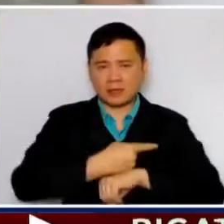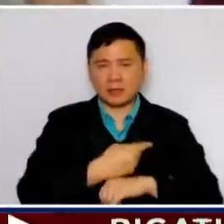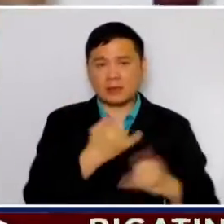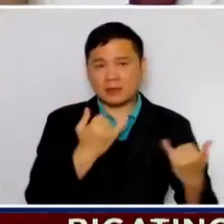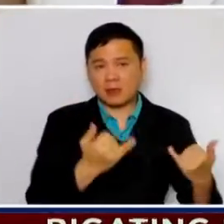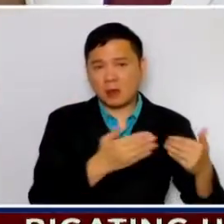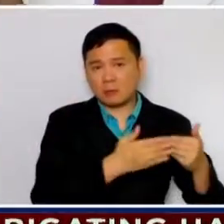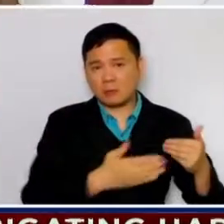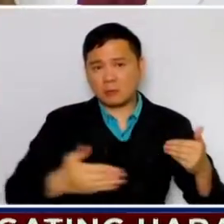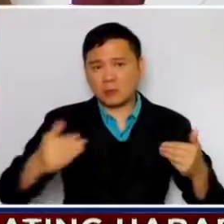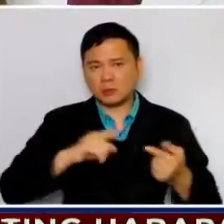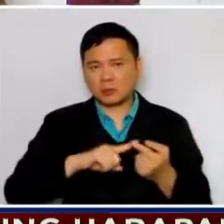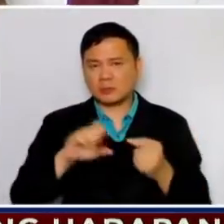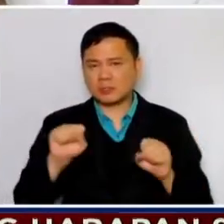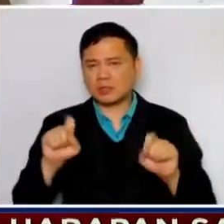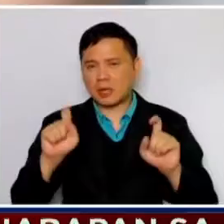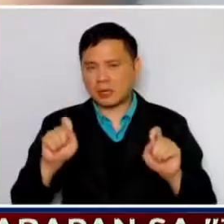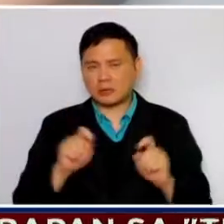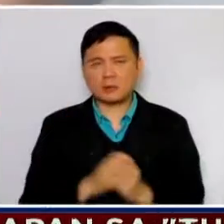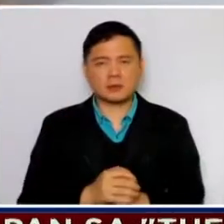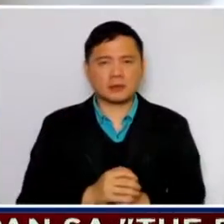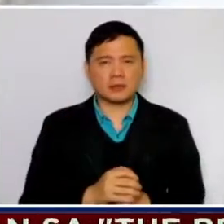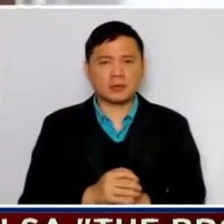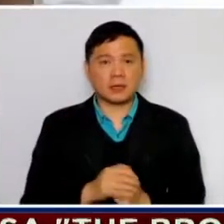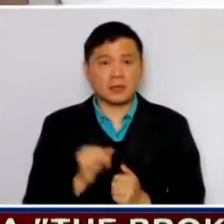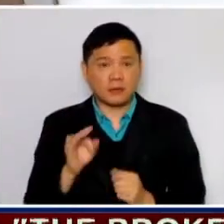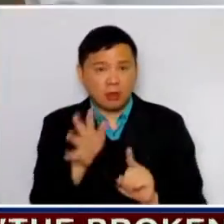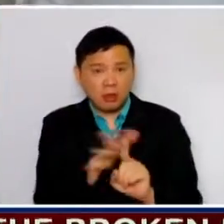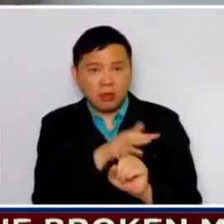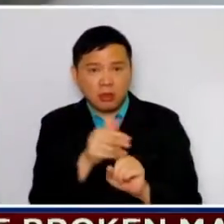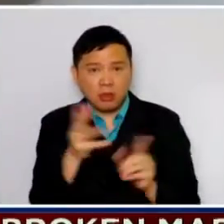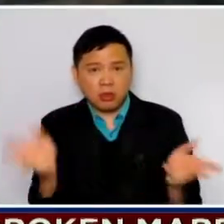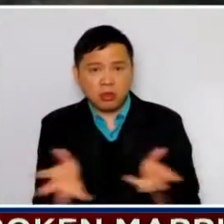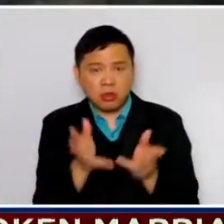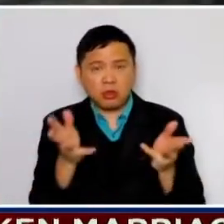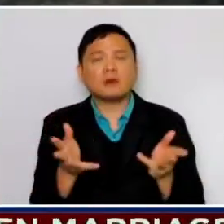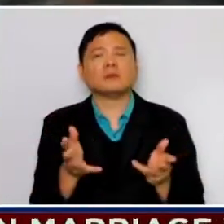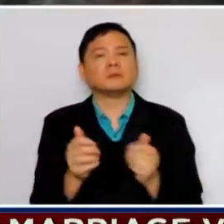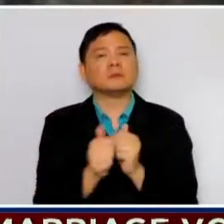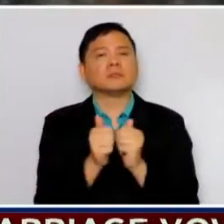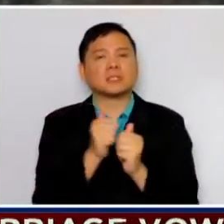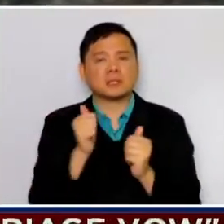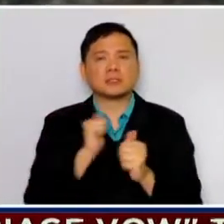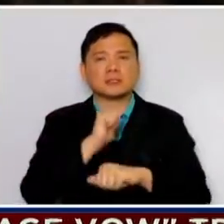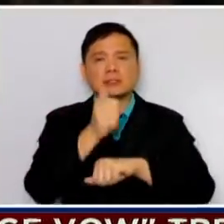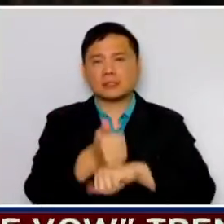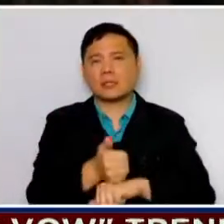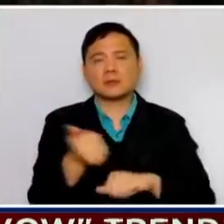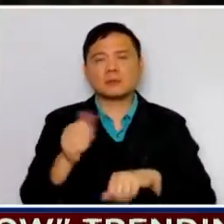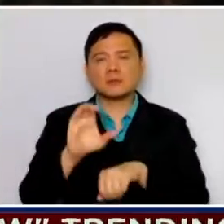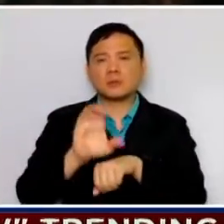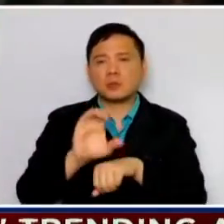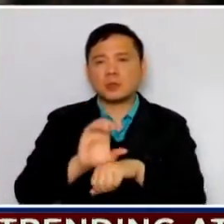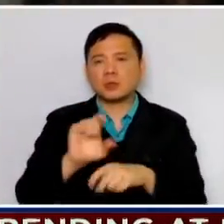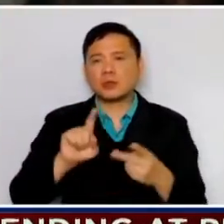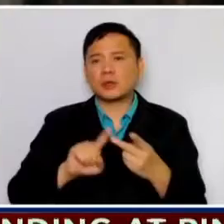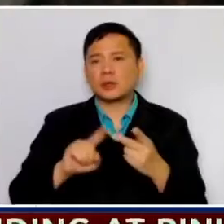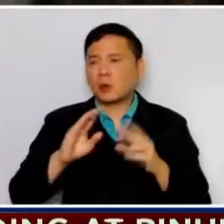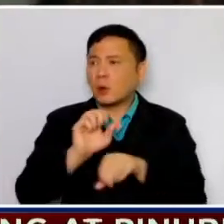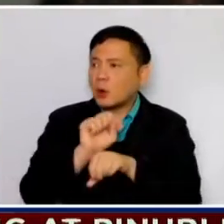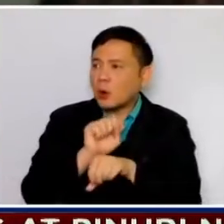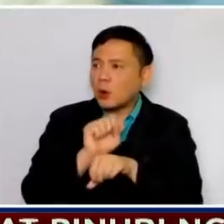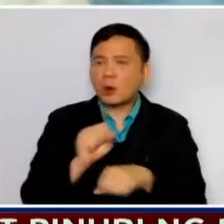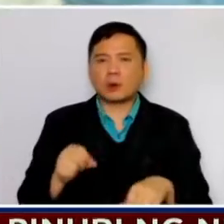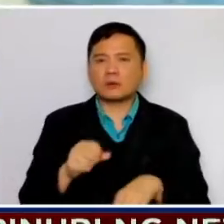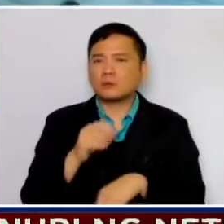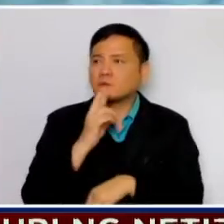mas marami ang may kayat na magpabakuna, ibinaba na rin ito sa mga simbahan, barangay, lugar ng pinagtatrabahuhan at